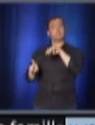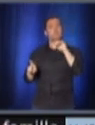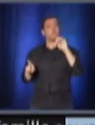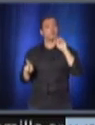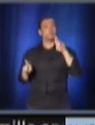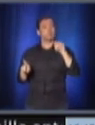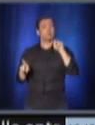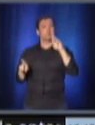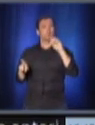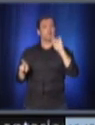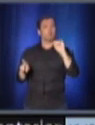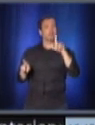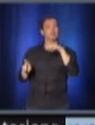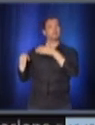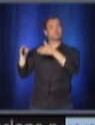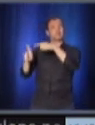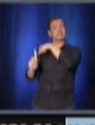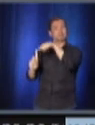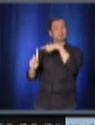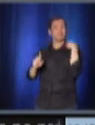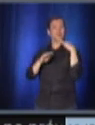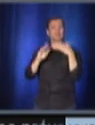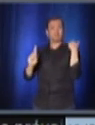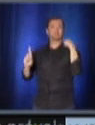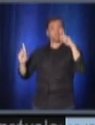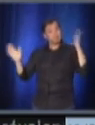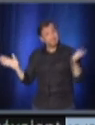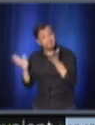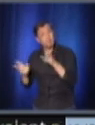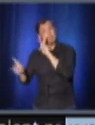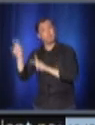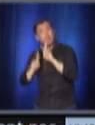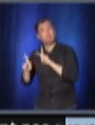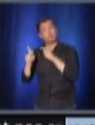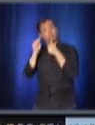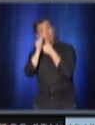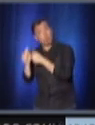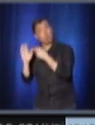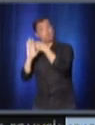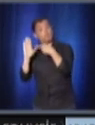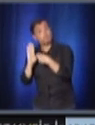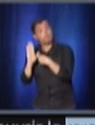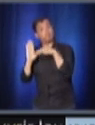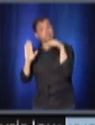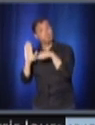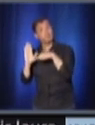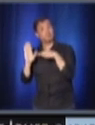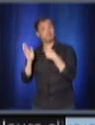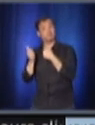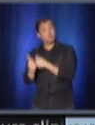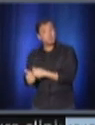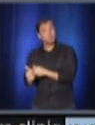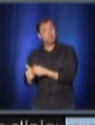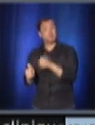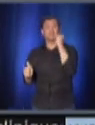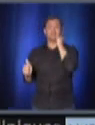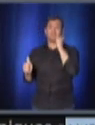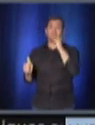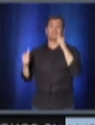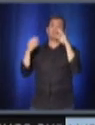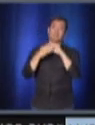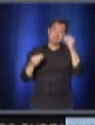vous assurer que les gens suivent les règles? Puisque presque chaque conférence de presse, vous dites on ne peut pas laisser notre garde